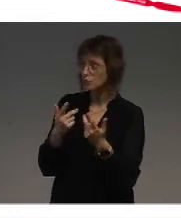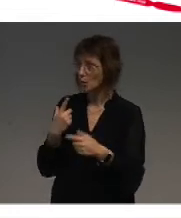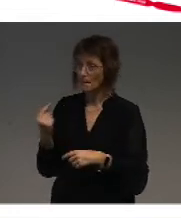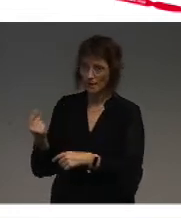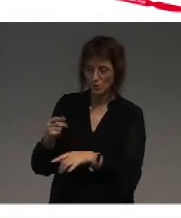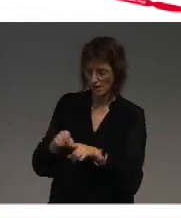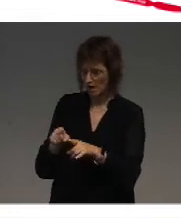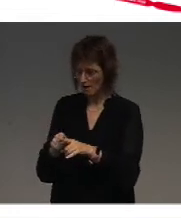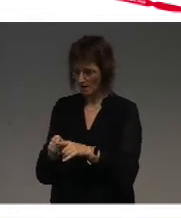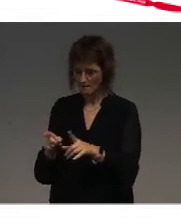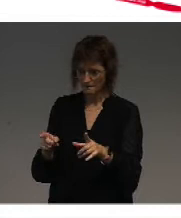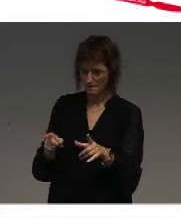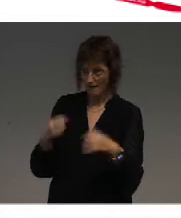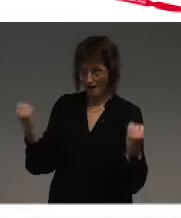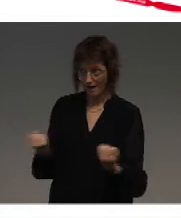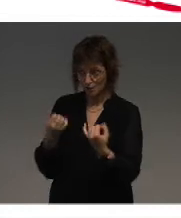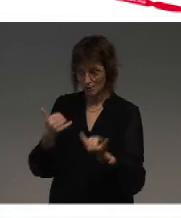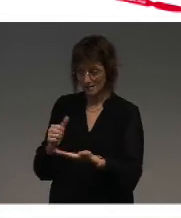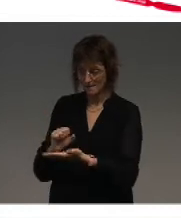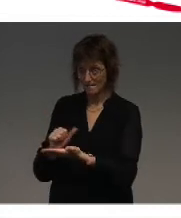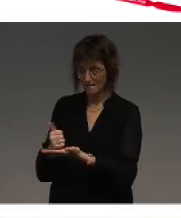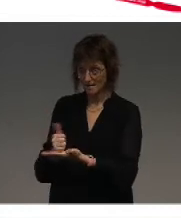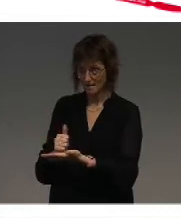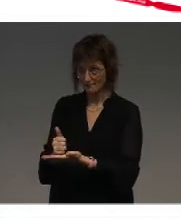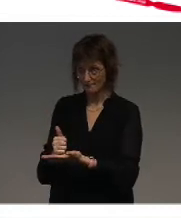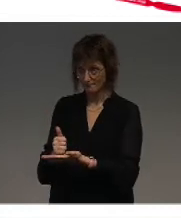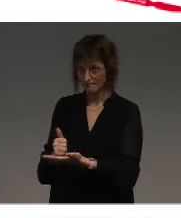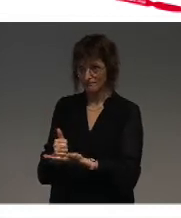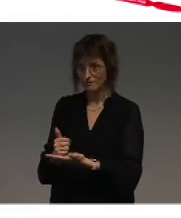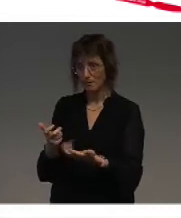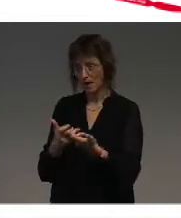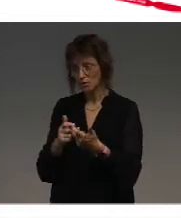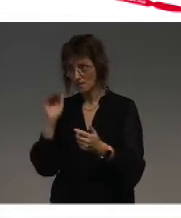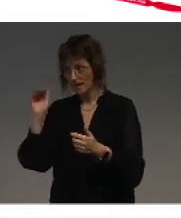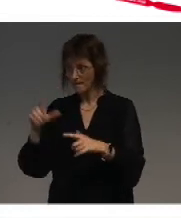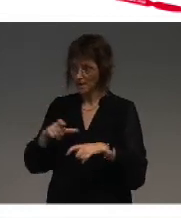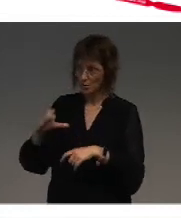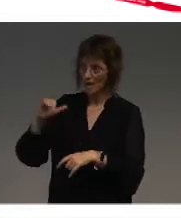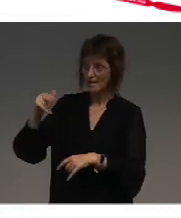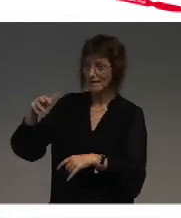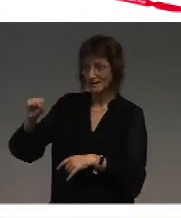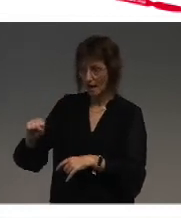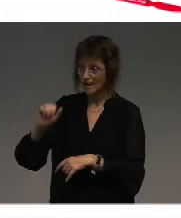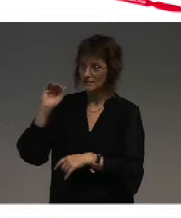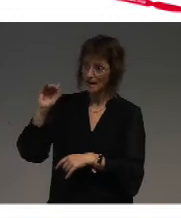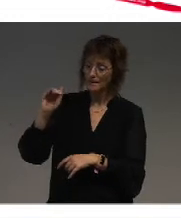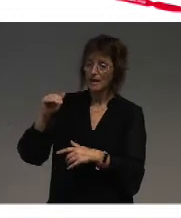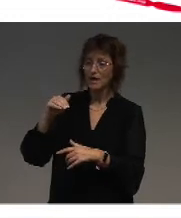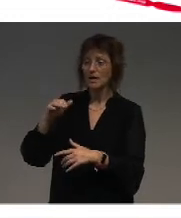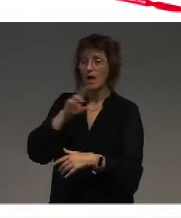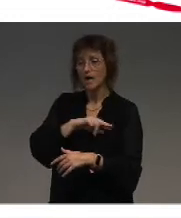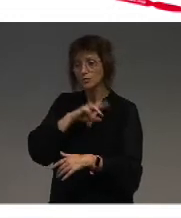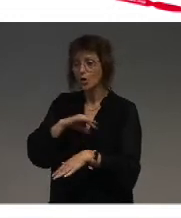de cette action. Donc on s'est appuyé sur les collègues de l'INRS, l'assurance maladie, Santé publique France, les